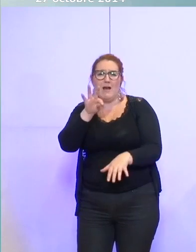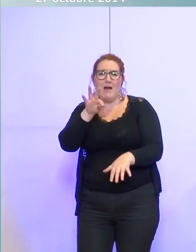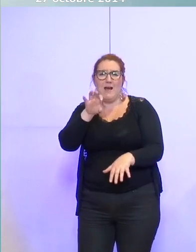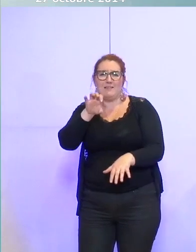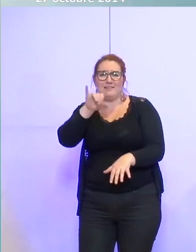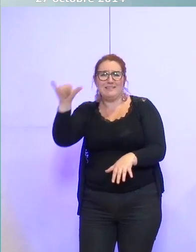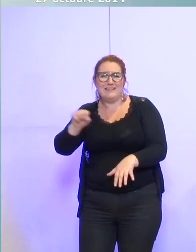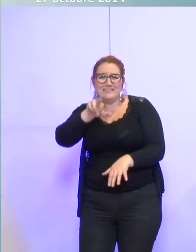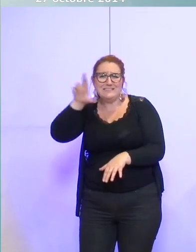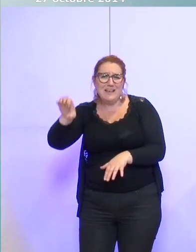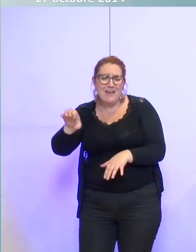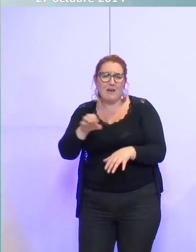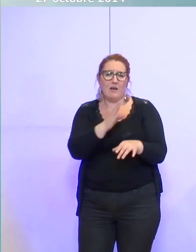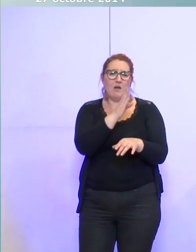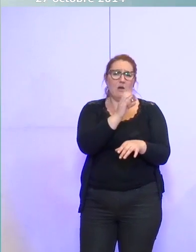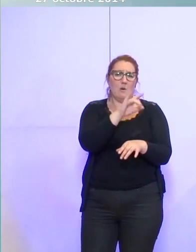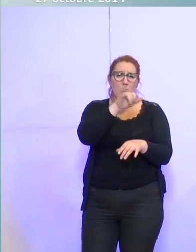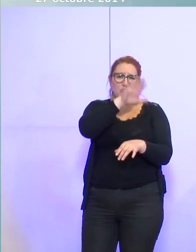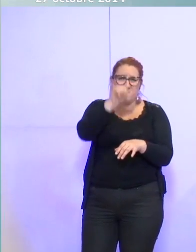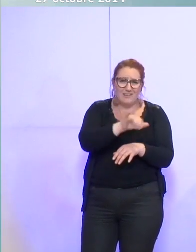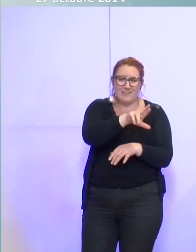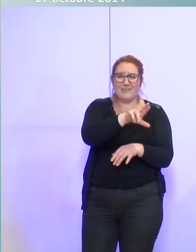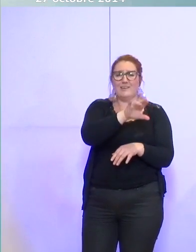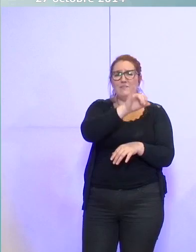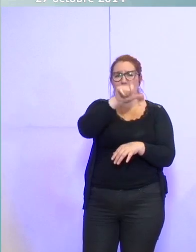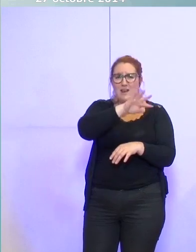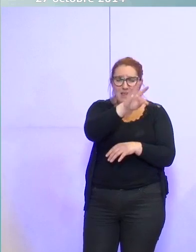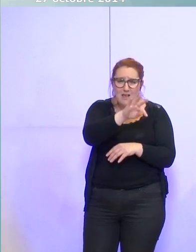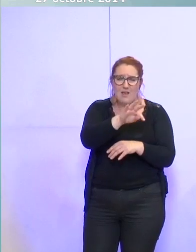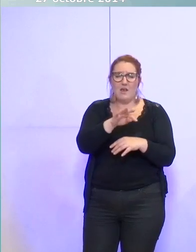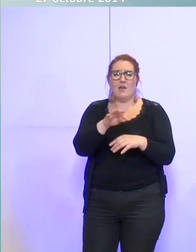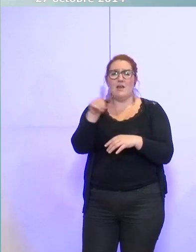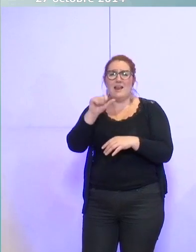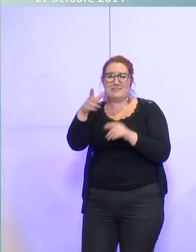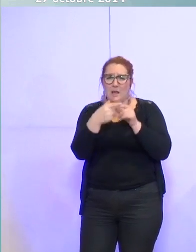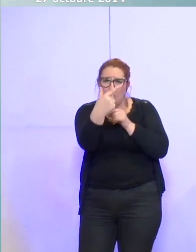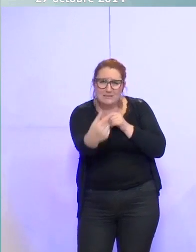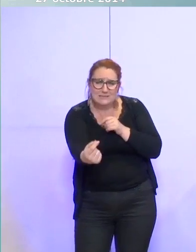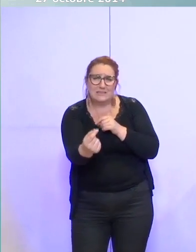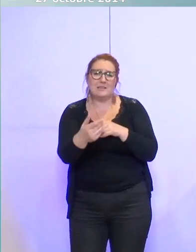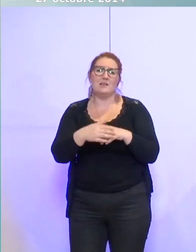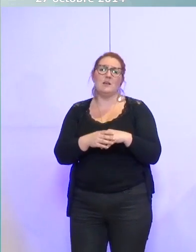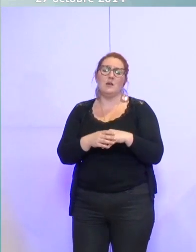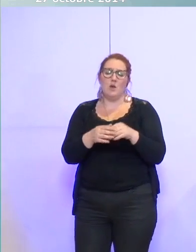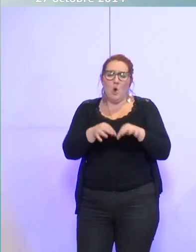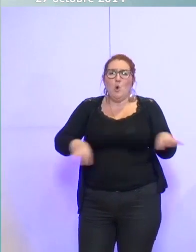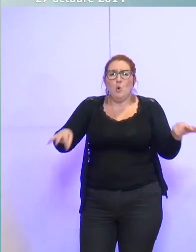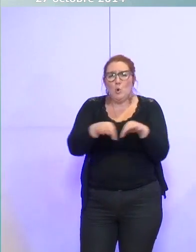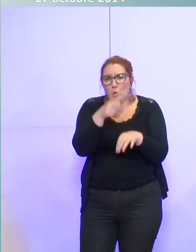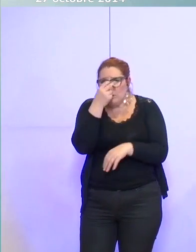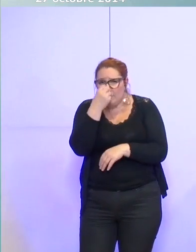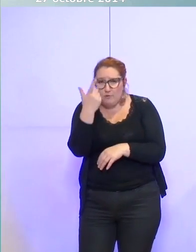Bouchaillé-Vialet, le parvis Lunéel donc sur la ZAC Presqu'île, le Clos des Fleurs aussi. Donc tout cela a été